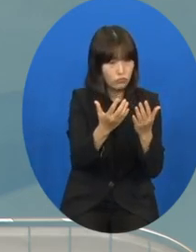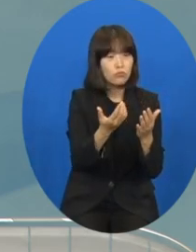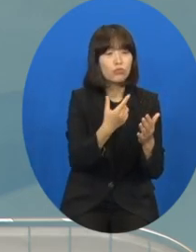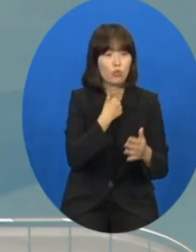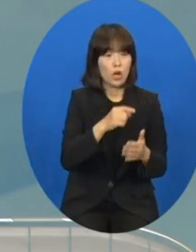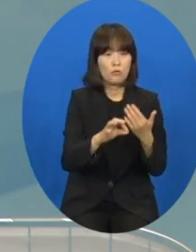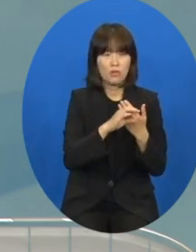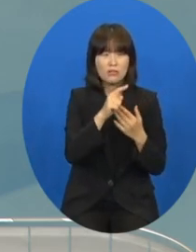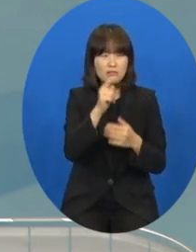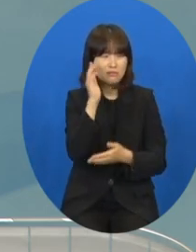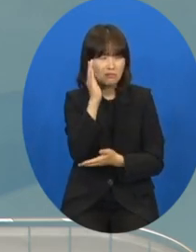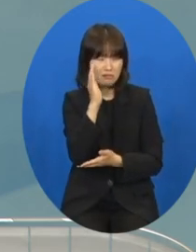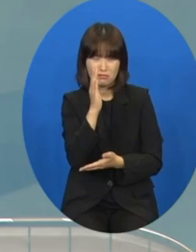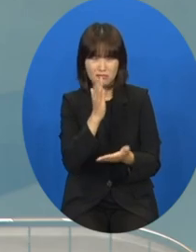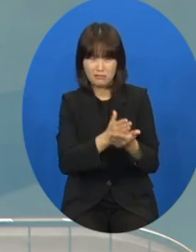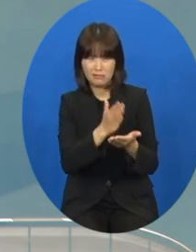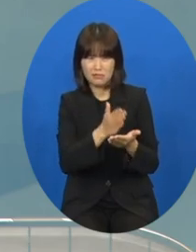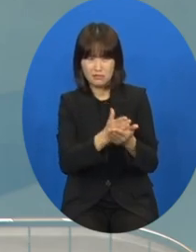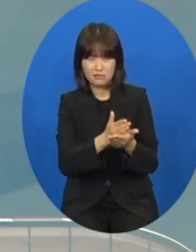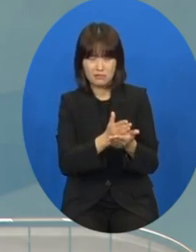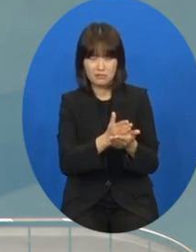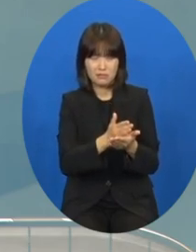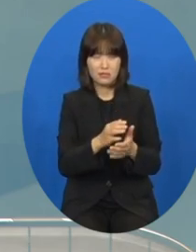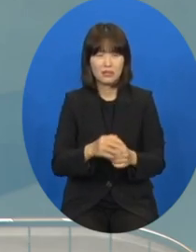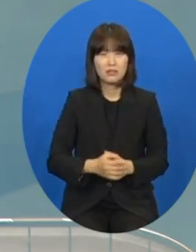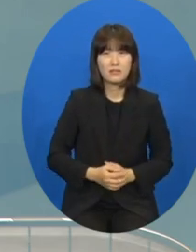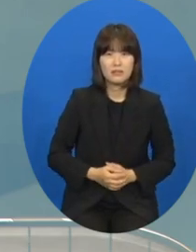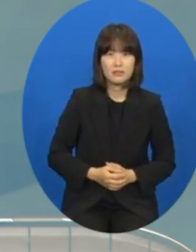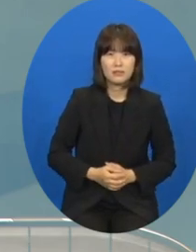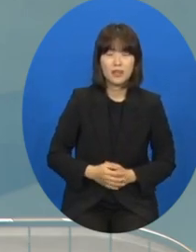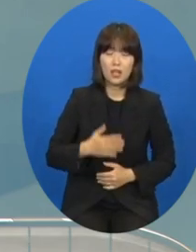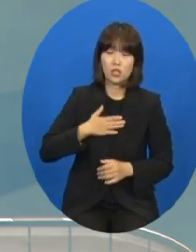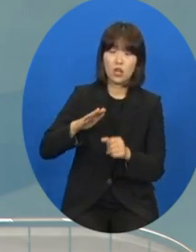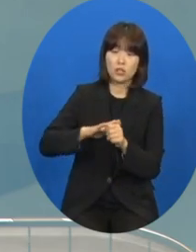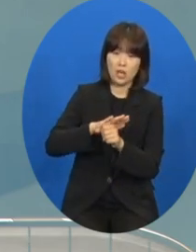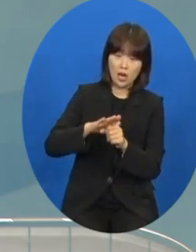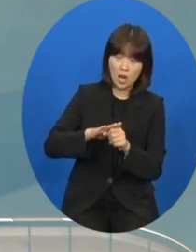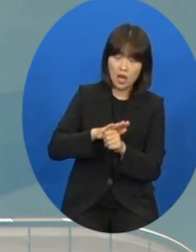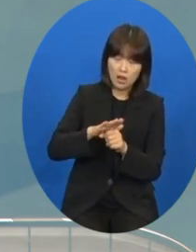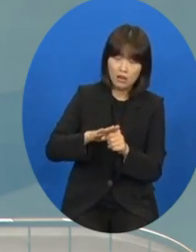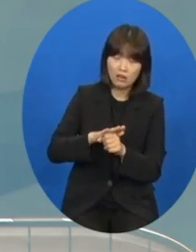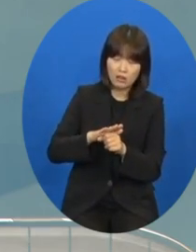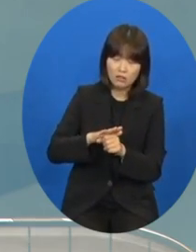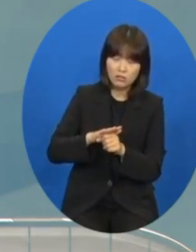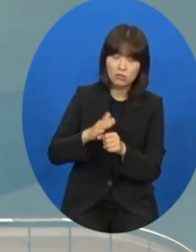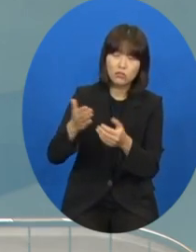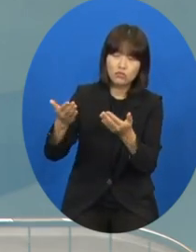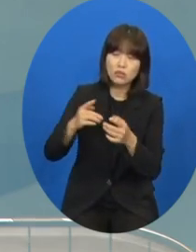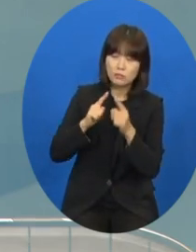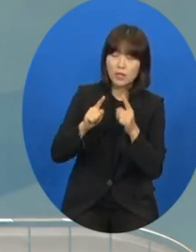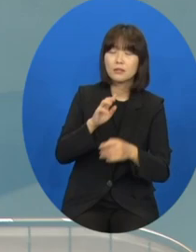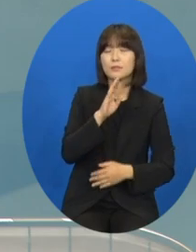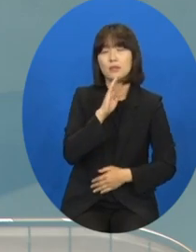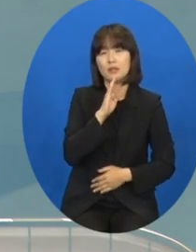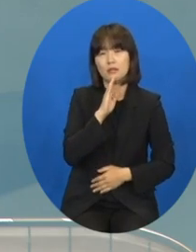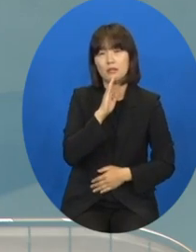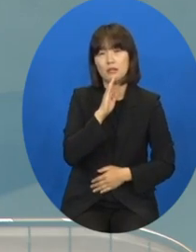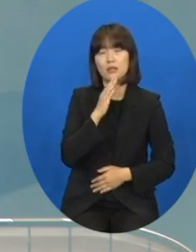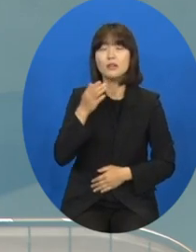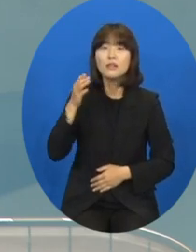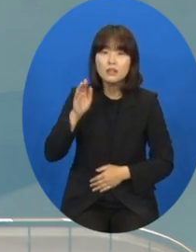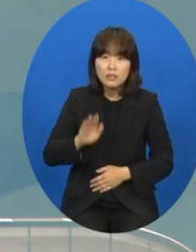그런 설교하지 마세요. 다 저를 사랑해서 저를 위해서 하시는 말씀들이었어요. 근데 저는